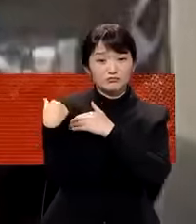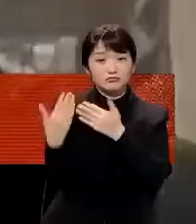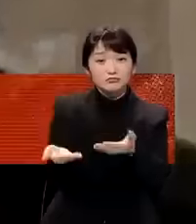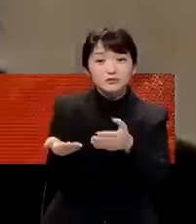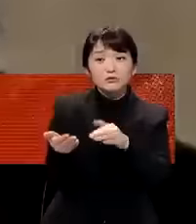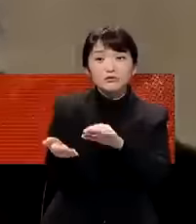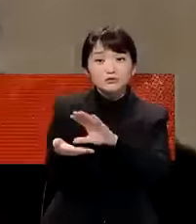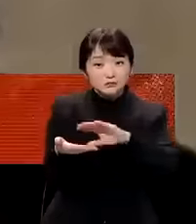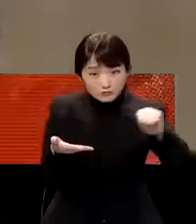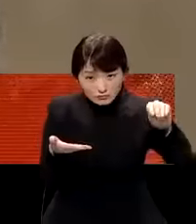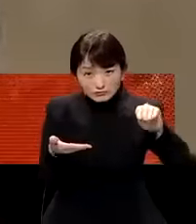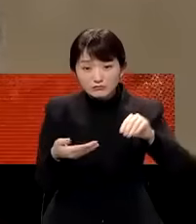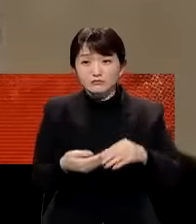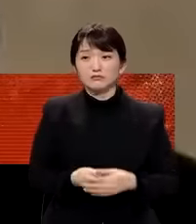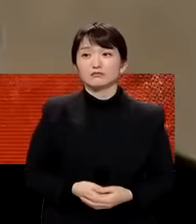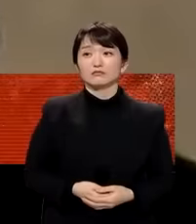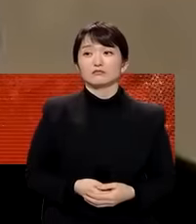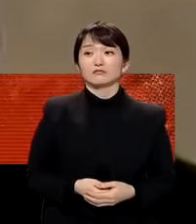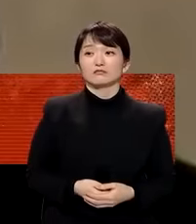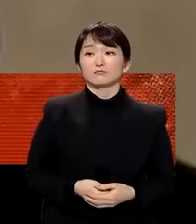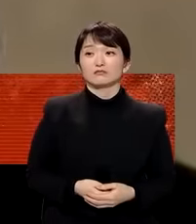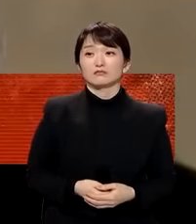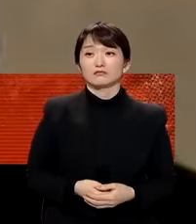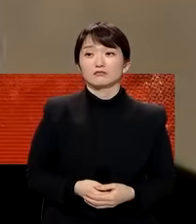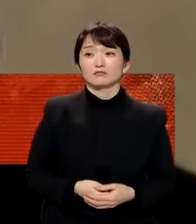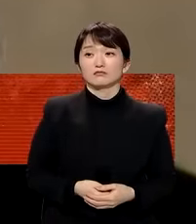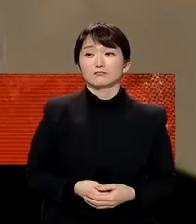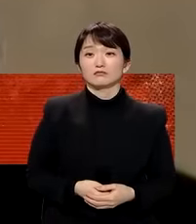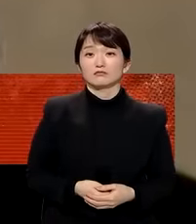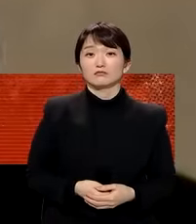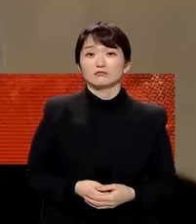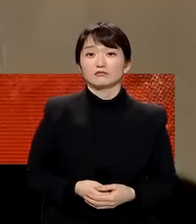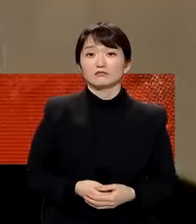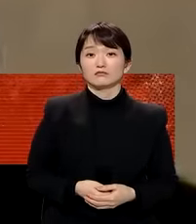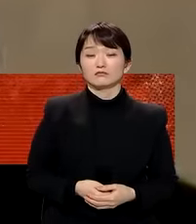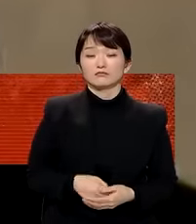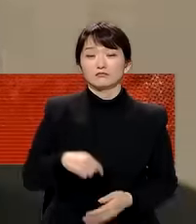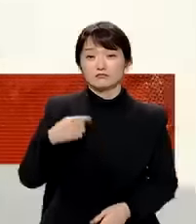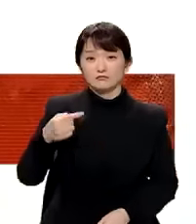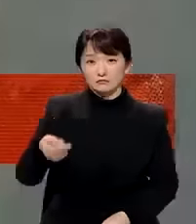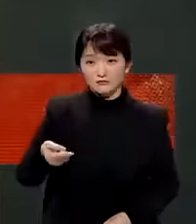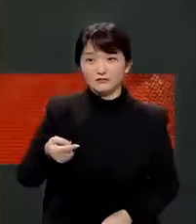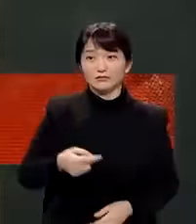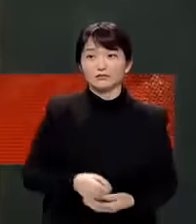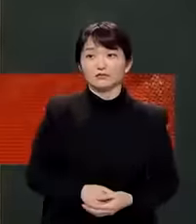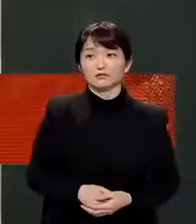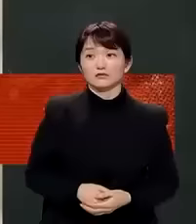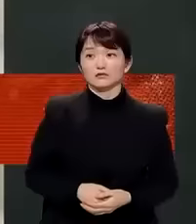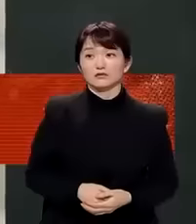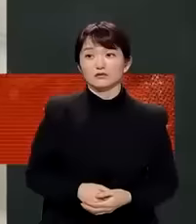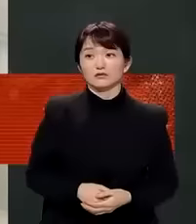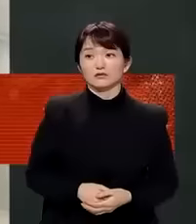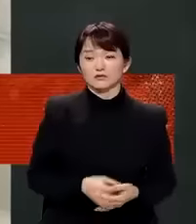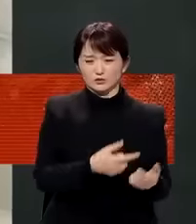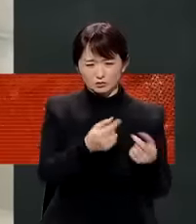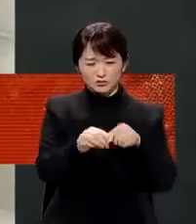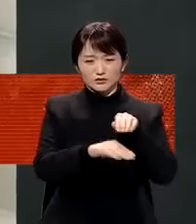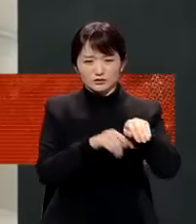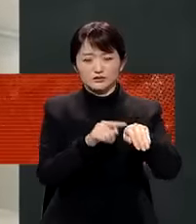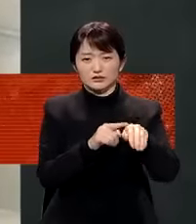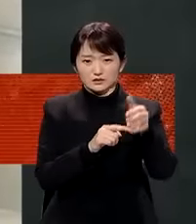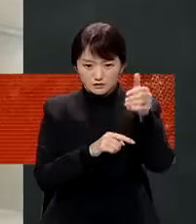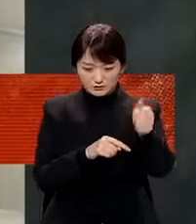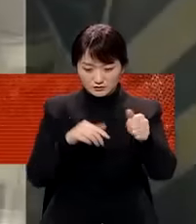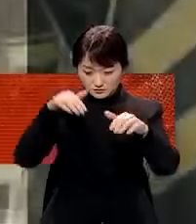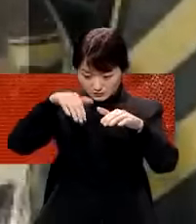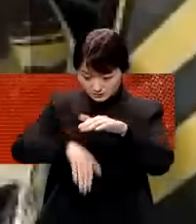틀어막아 버리 놓고 그냥 휙가 버렸다는 거예요 자 다음 사진 같은 차주의 차량입니다 이번에는